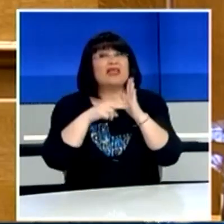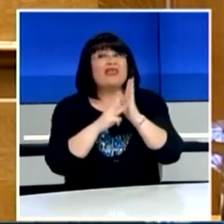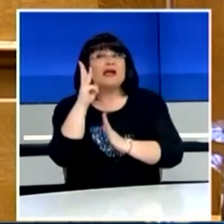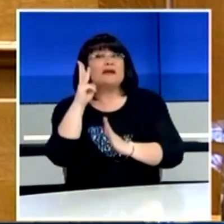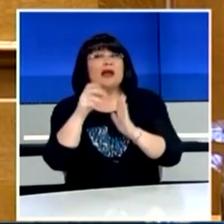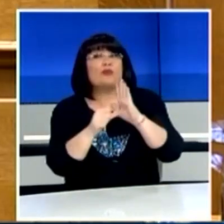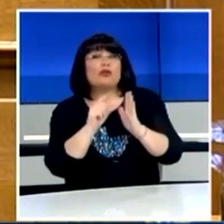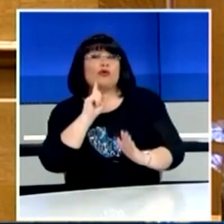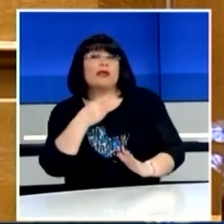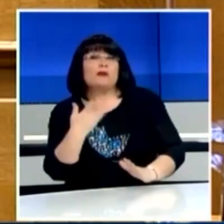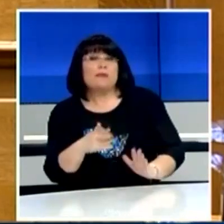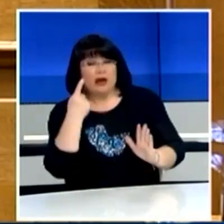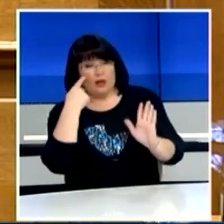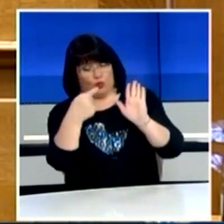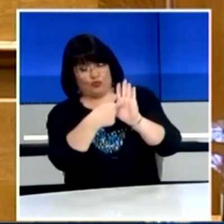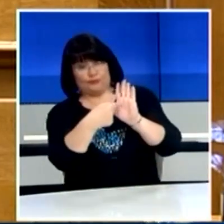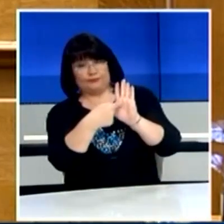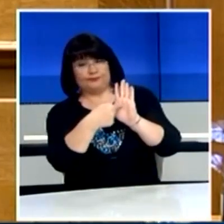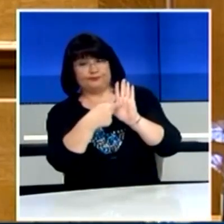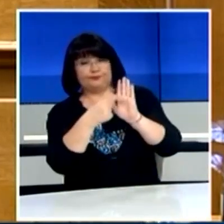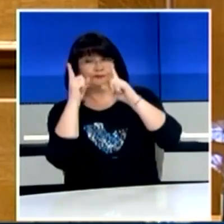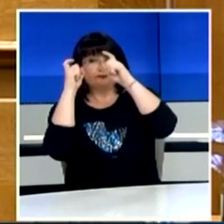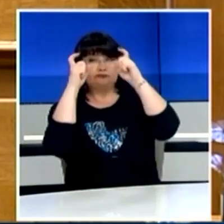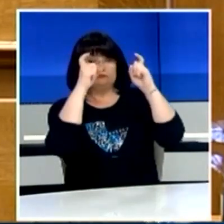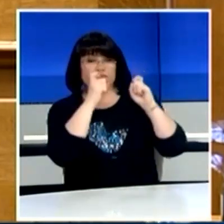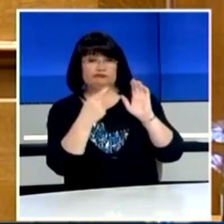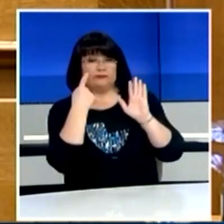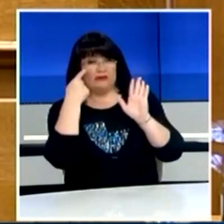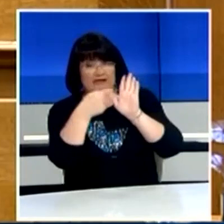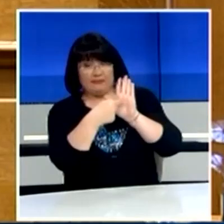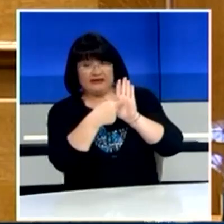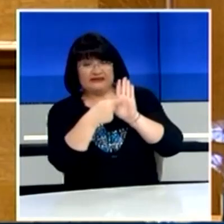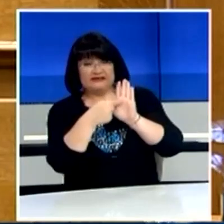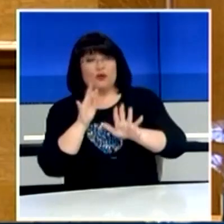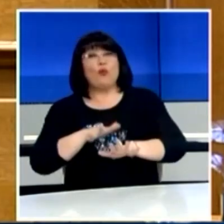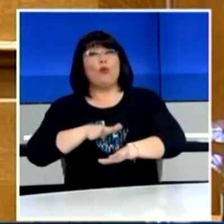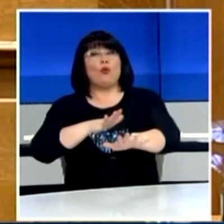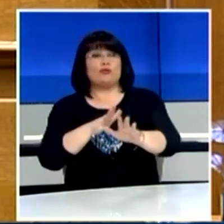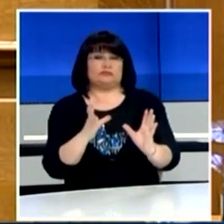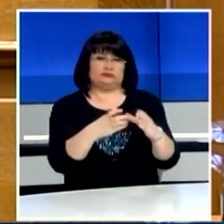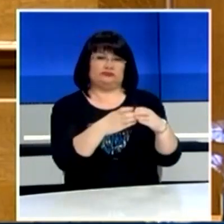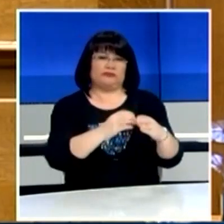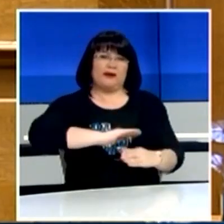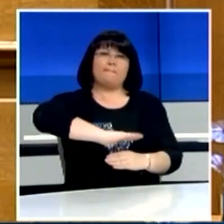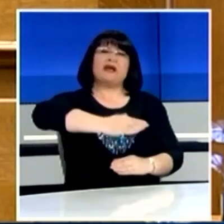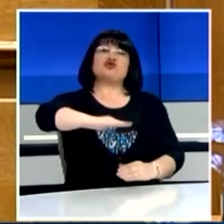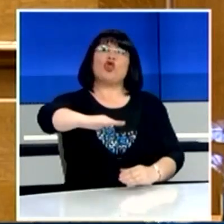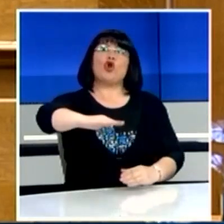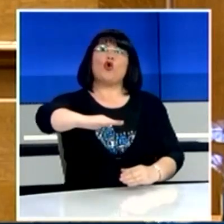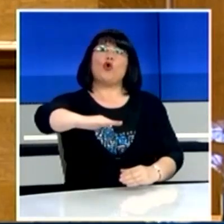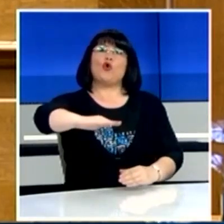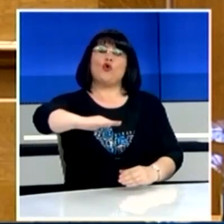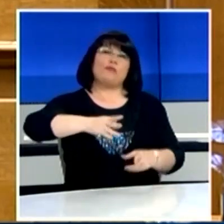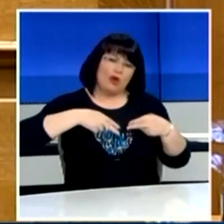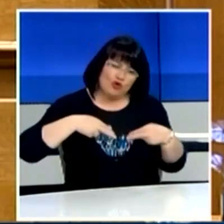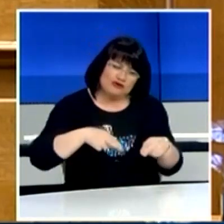διάταγμα. Και ειδού φωτογραφίες από συναρθρήσεις που γίνονται στο πεζοδρόμιο μεγάλων